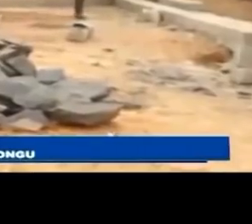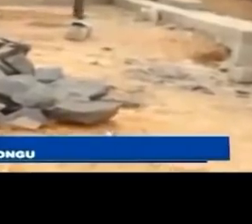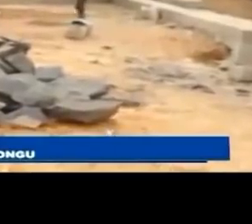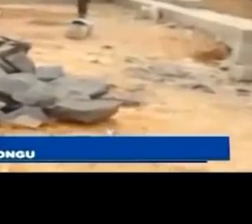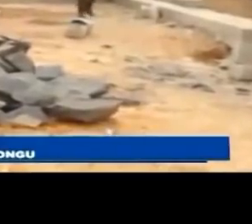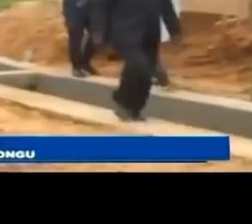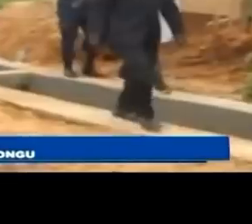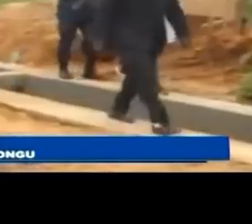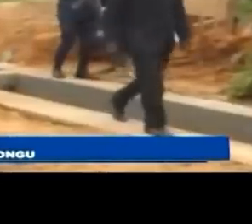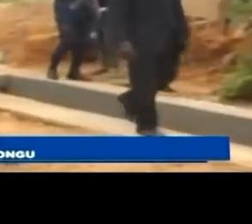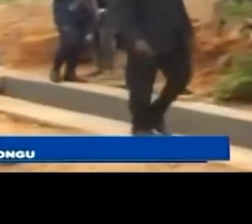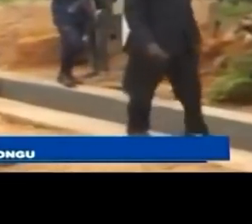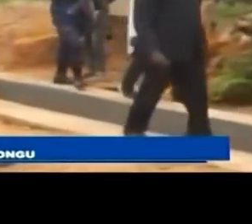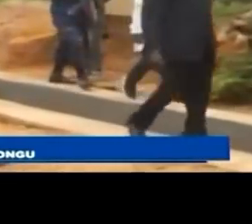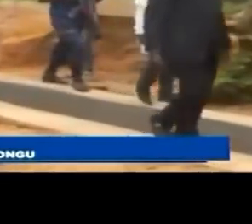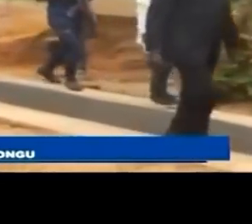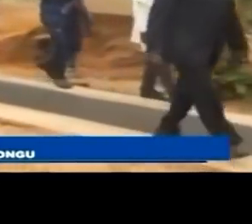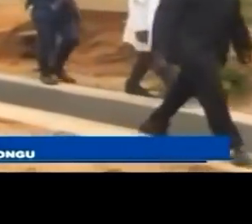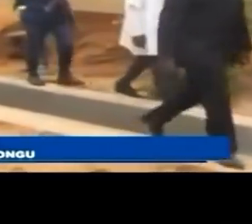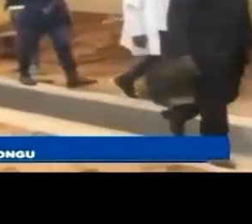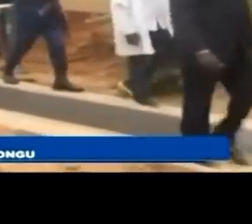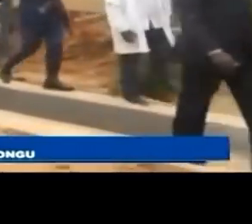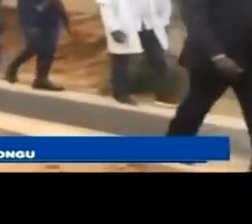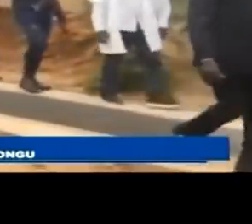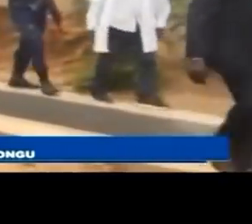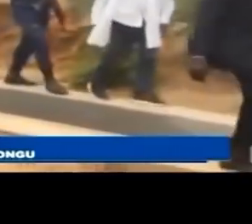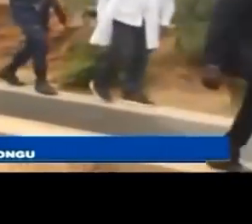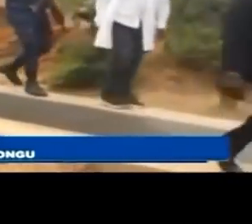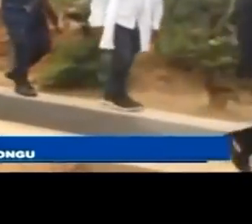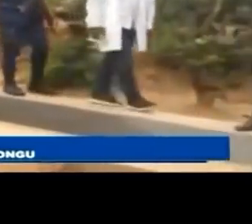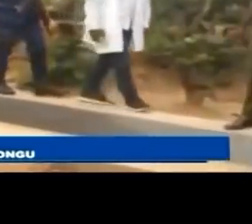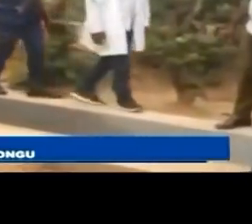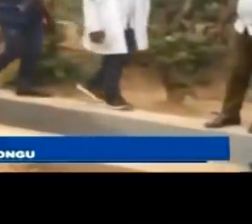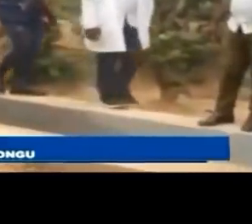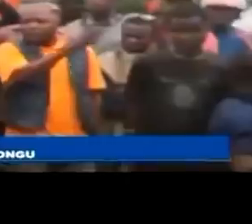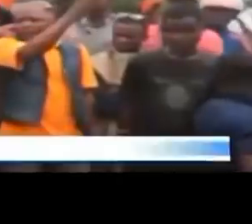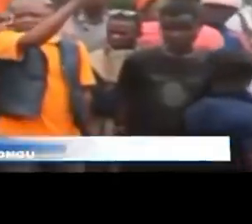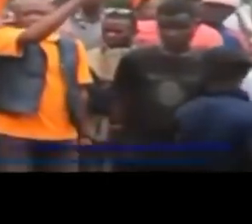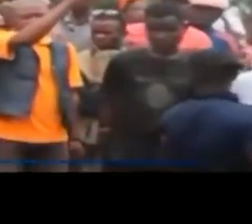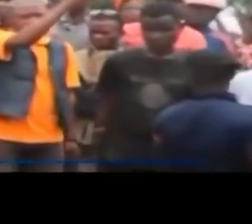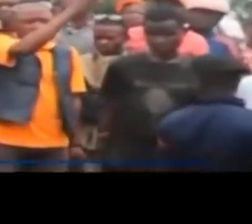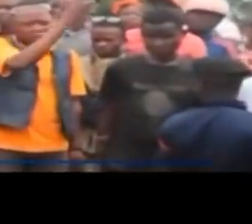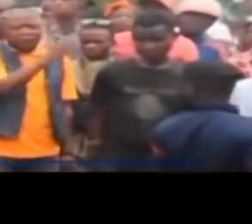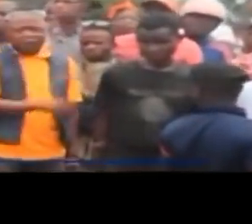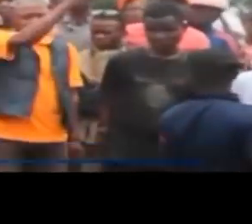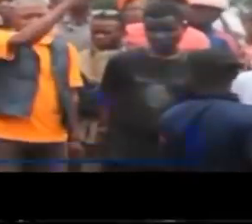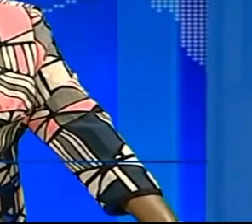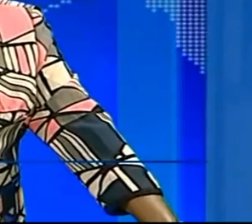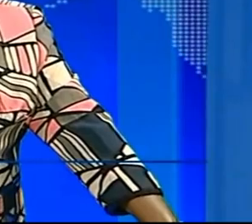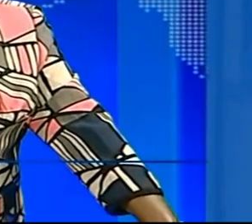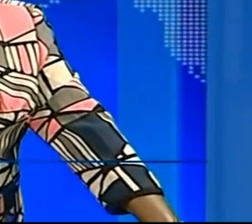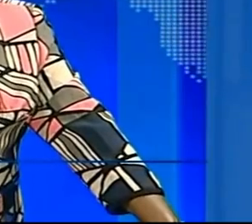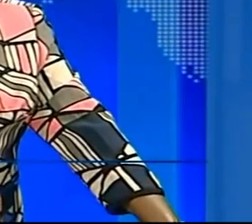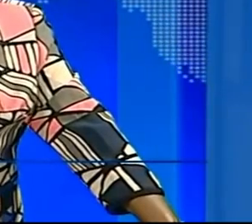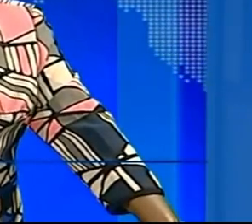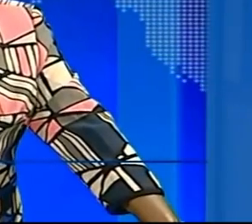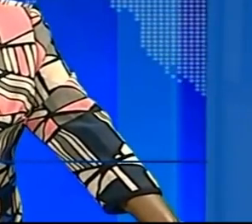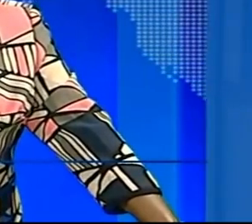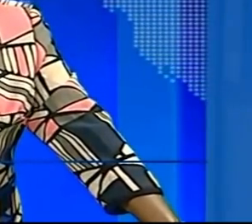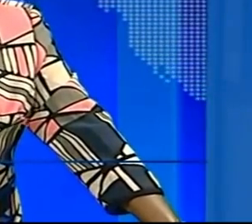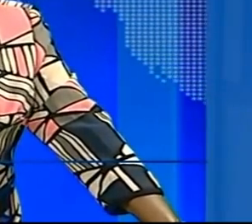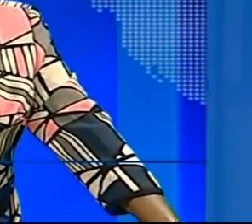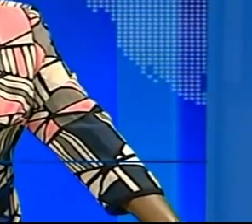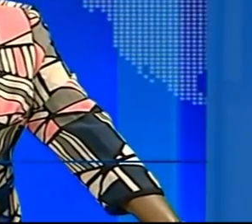construit le pont au terminus de l'avenue Léon dans le bloc Mission, n'était pas oublié. La